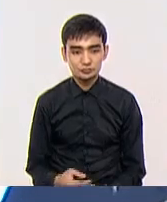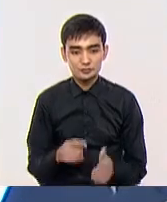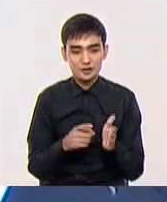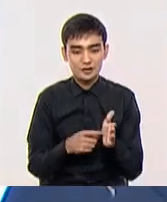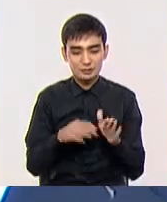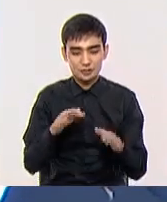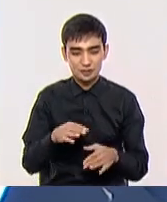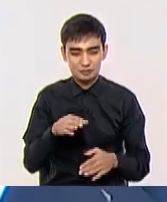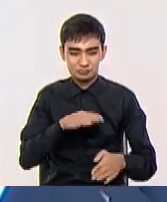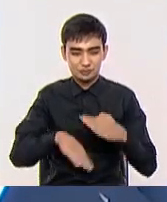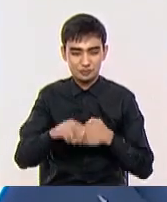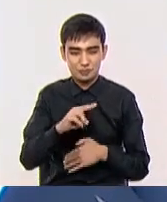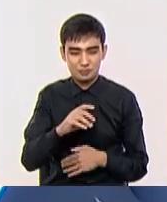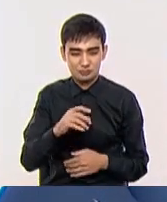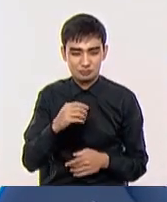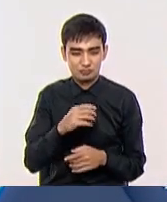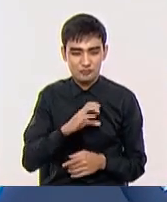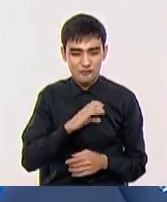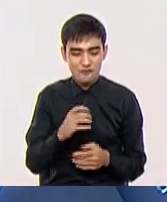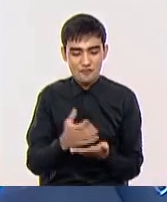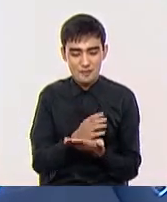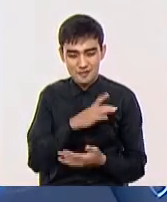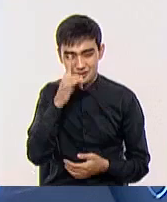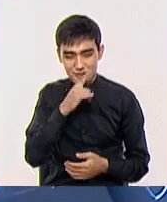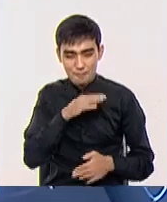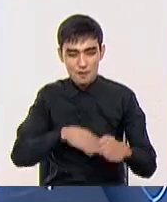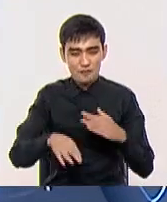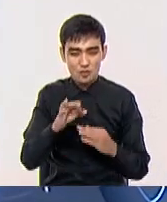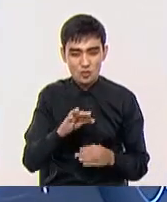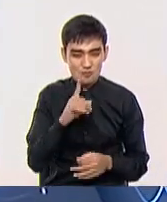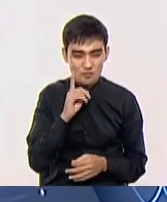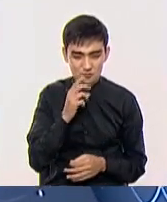Караганде чемпион паралимпийского юношеского чемпионата Казахстана по плаванию